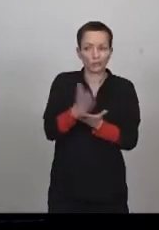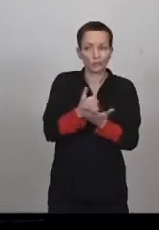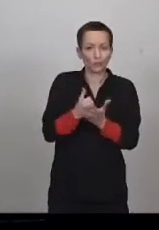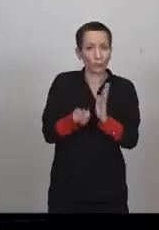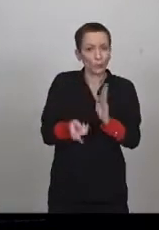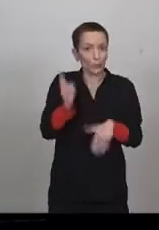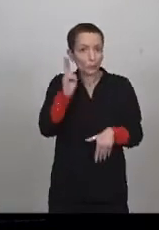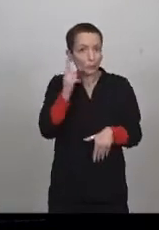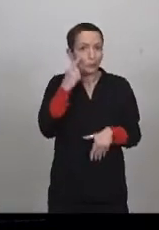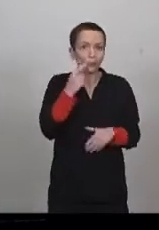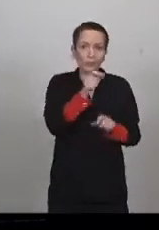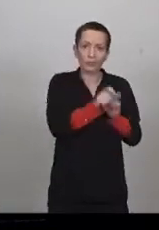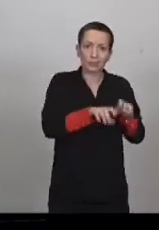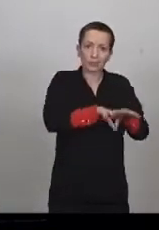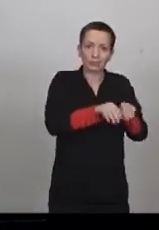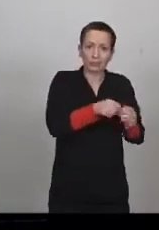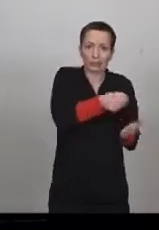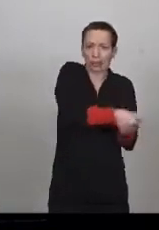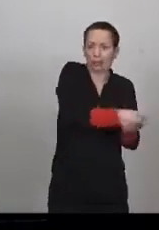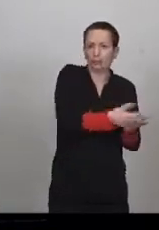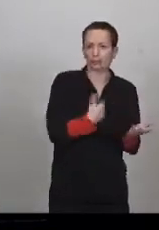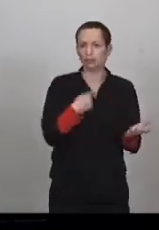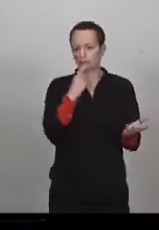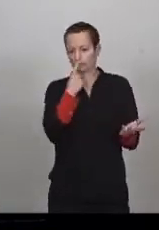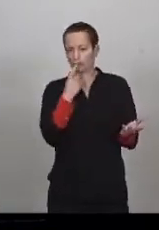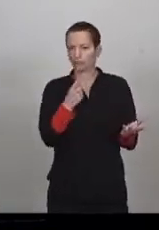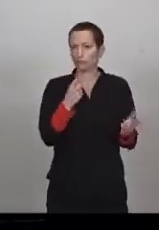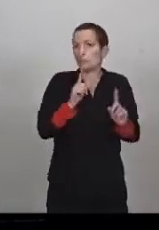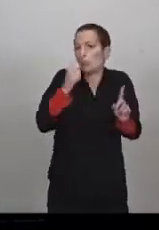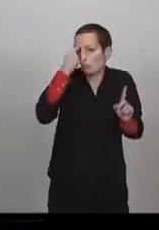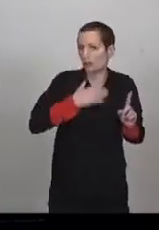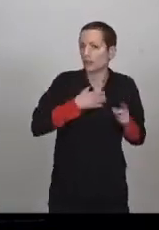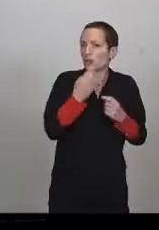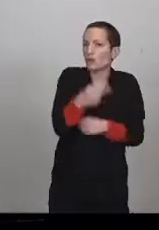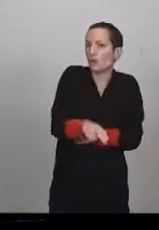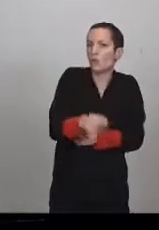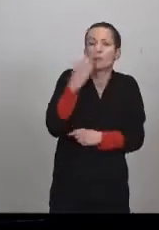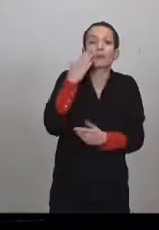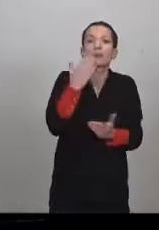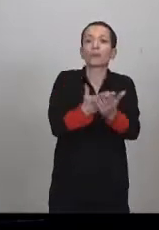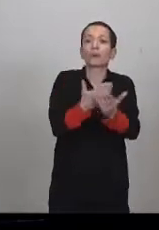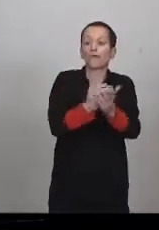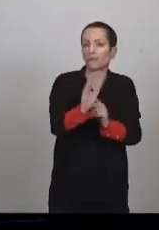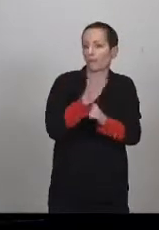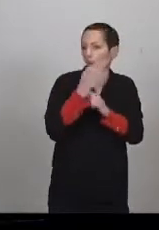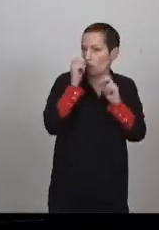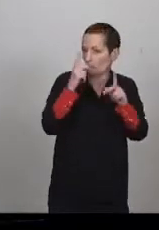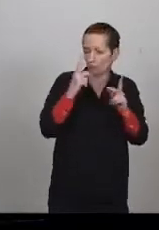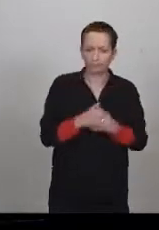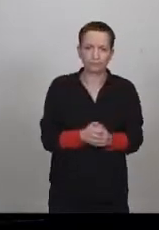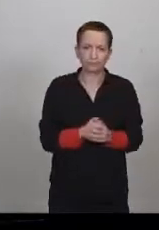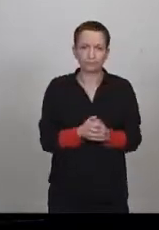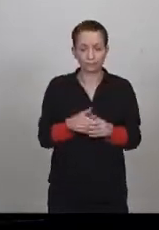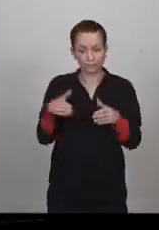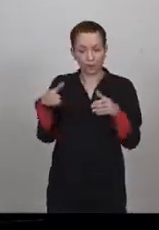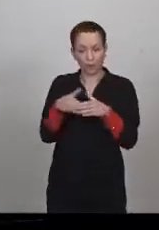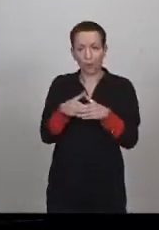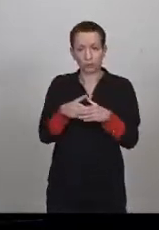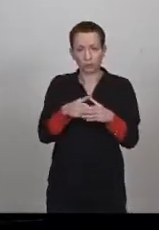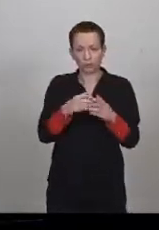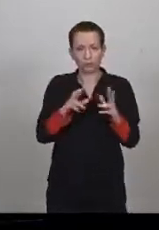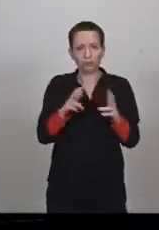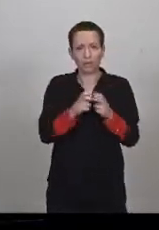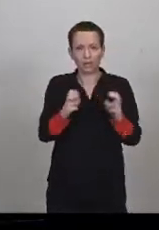les bas revenus. Moi, je pense qu'objectivement, ce n'est pas le cas, mais si vous me le démontrez, pourquoi pas. Notre groupe est complètement opposé à la hausse